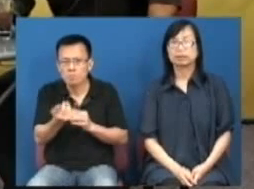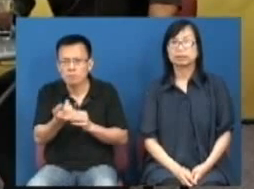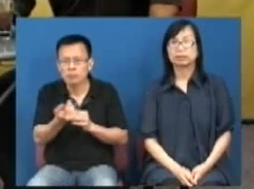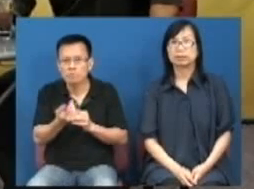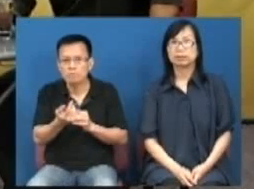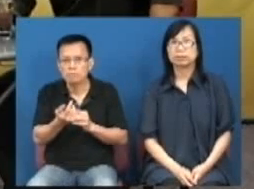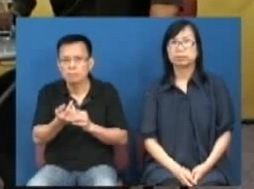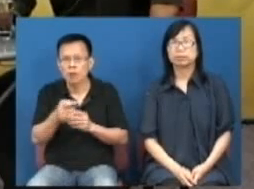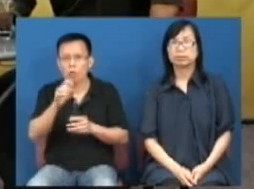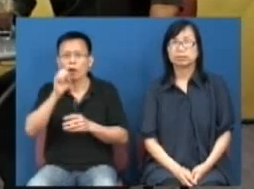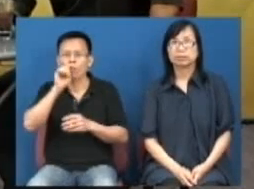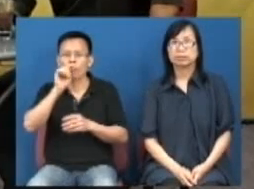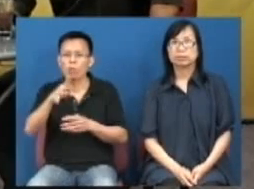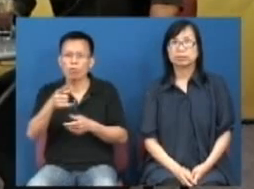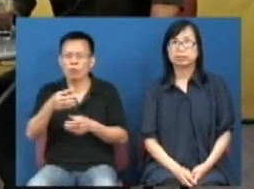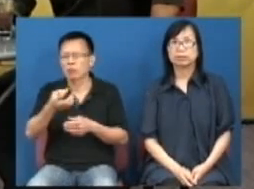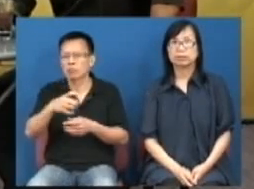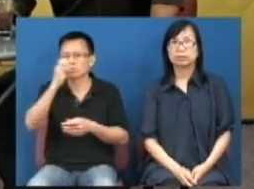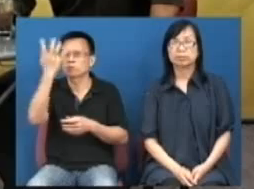咁我寫嘅可能同選舉冇關係噶嘛？ 嗯，